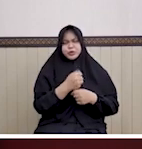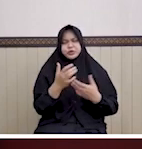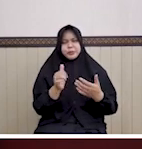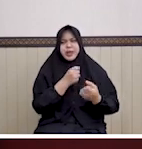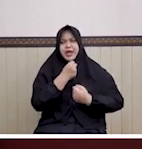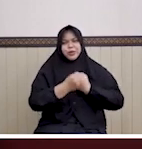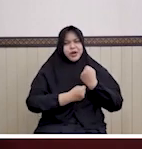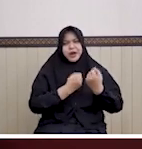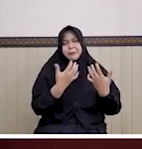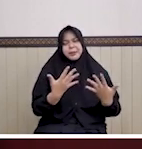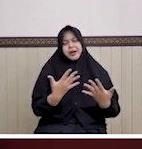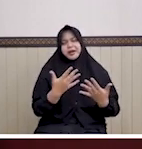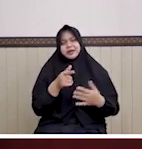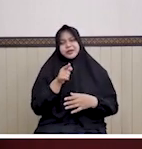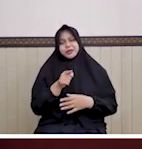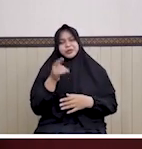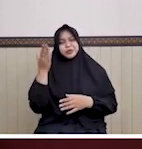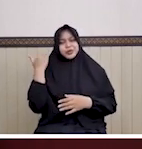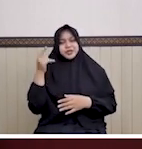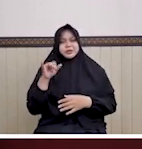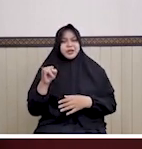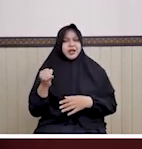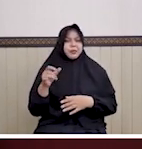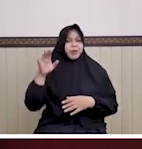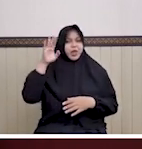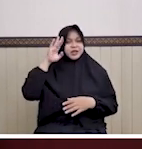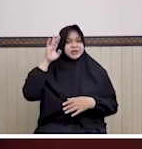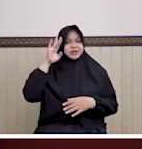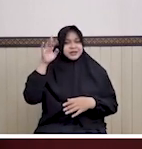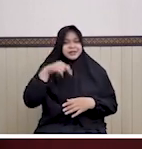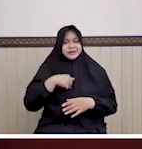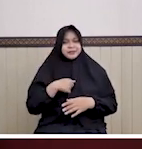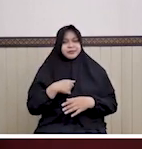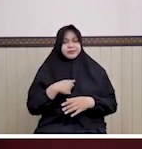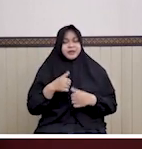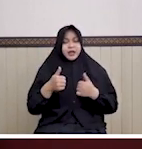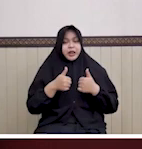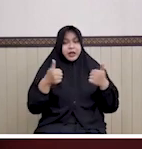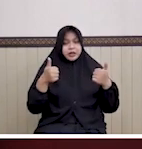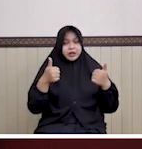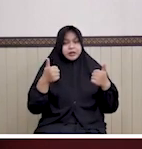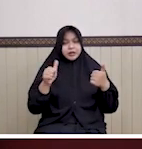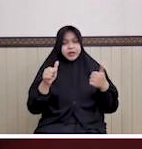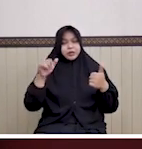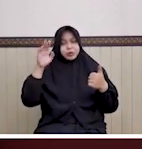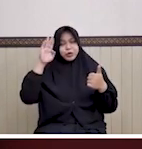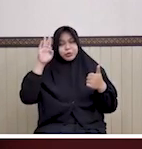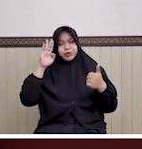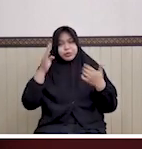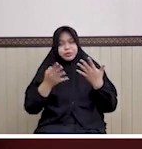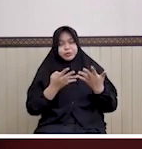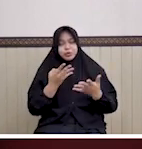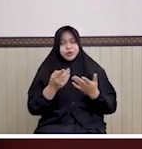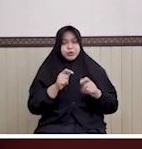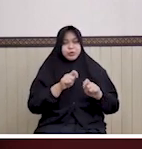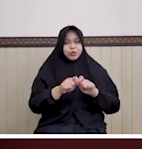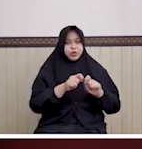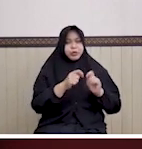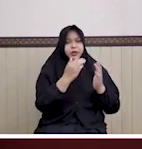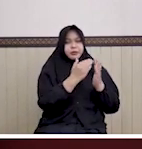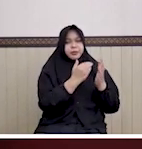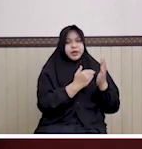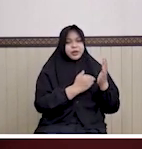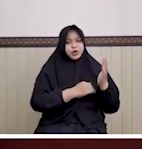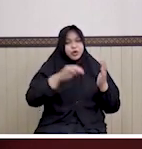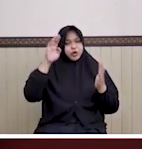Pak Gatot lakukan ya sebagai polisi dan kemudian layak diisi kepolisian itu mungkin membuat peraturan